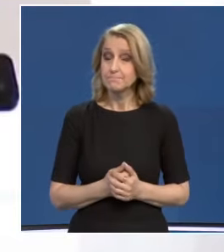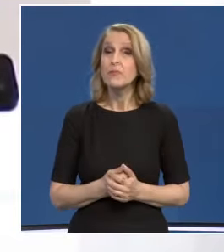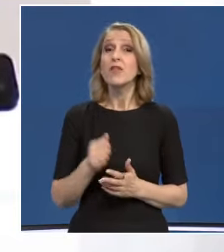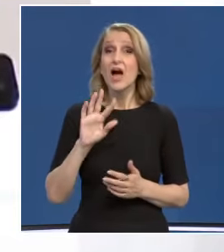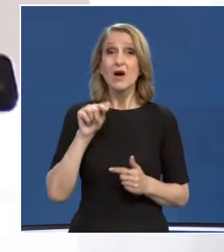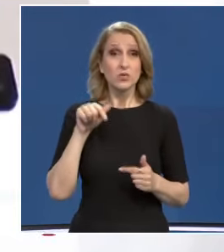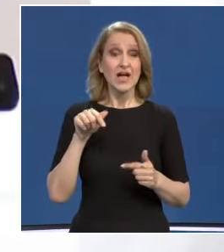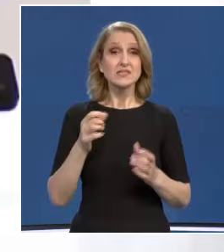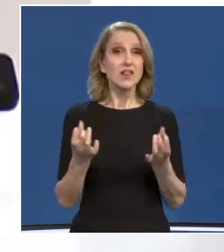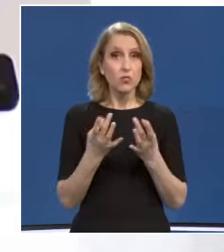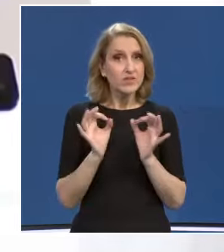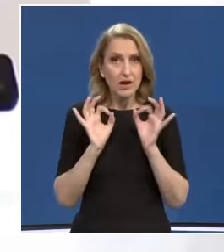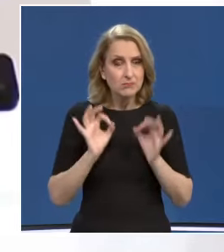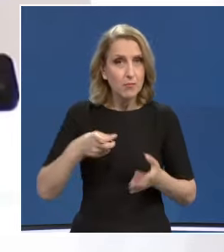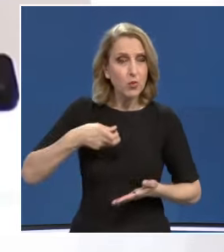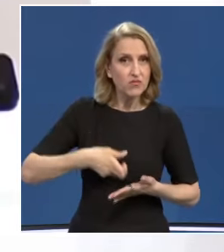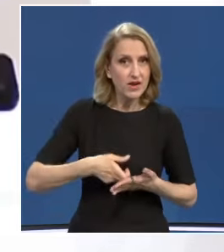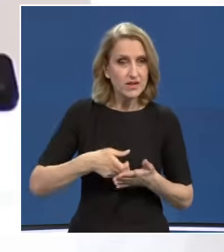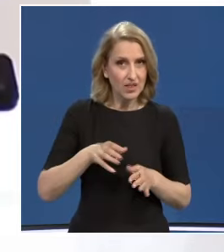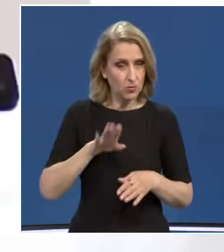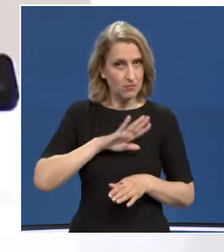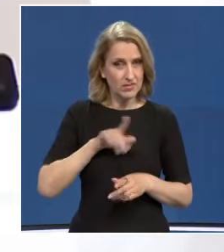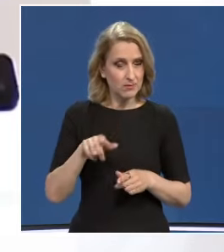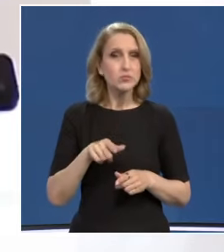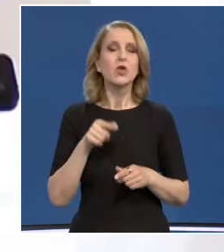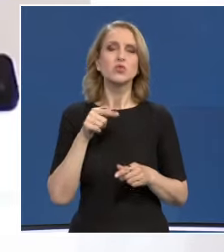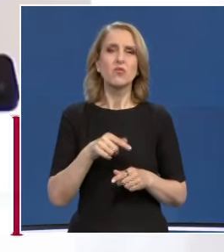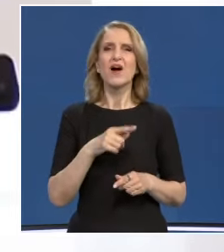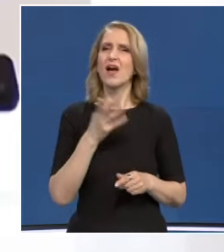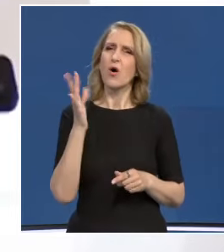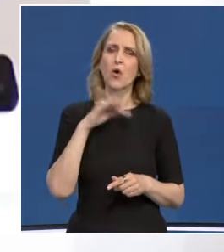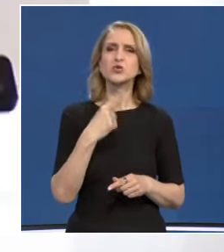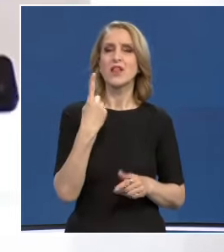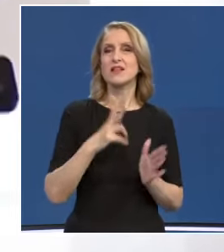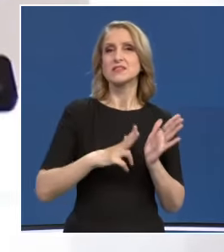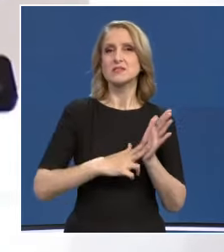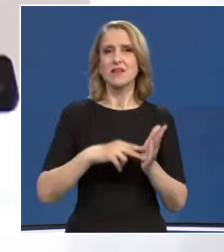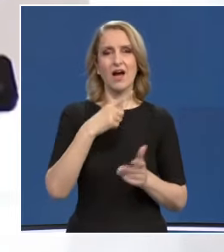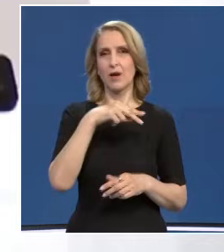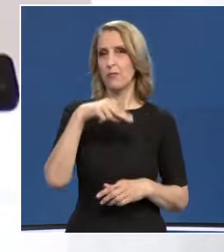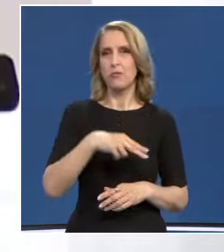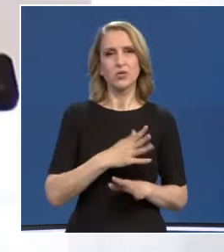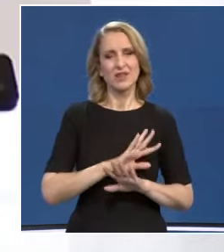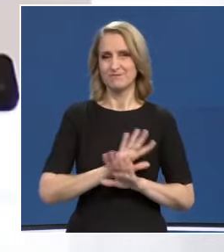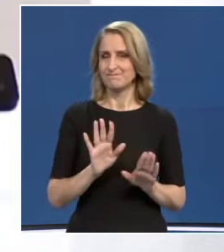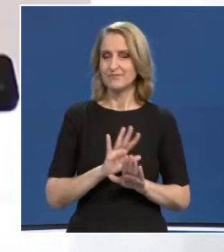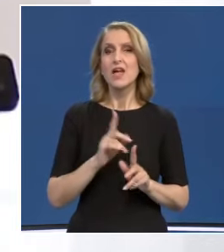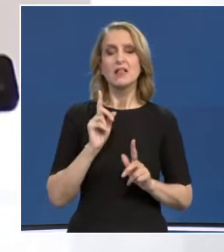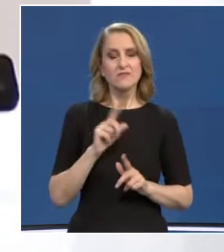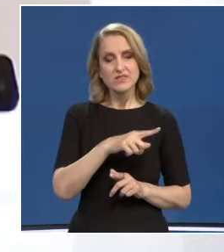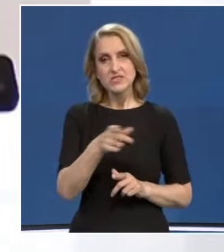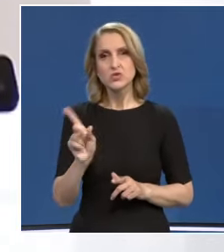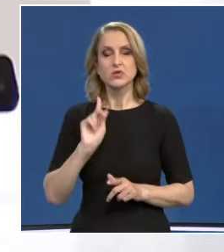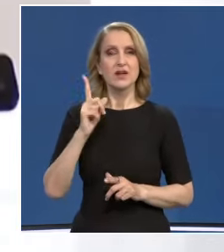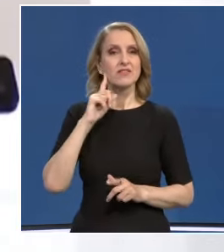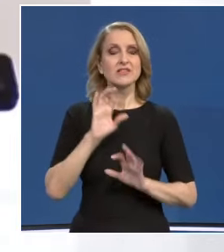Ако тази новина бъде потвърдена, това ще бъде още един знак за бруталността на Путин. Каквато история да разкажат, нека всички са наясно, че